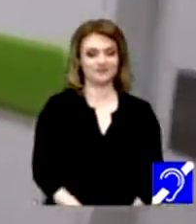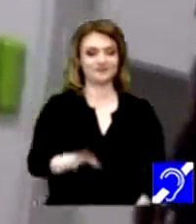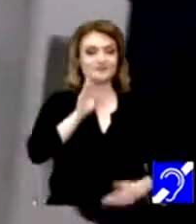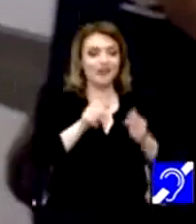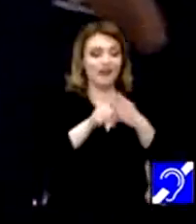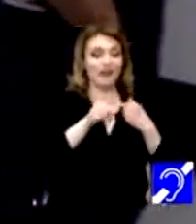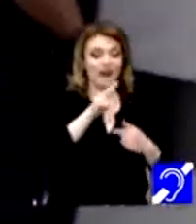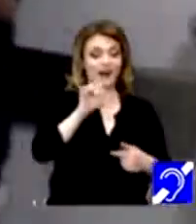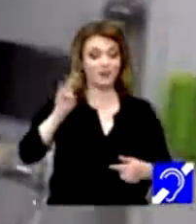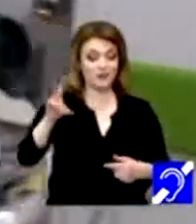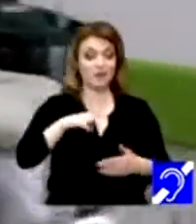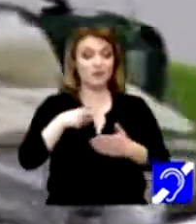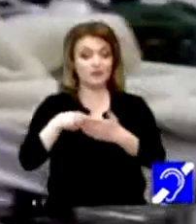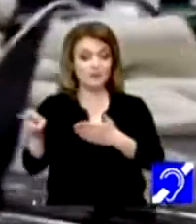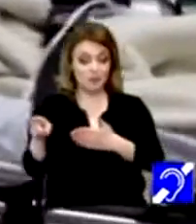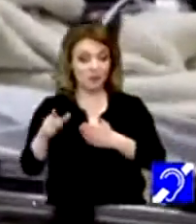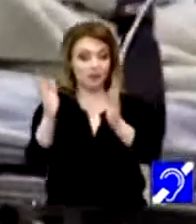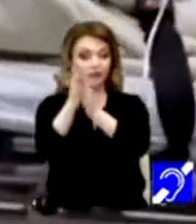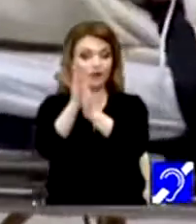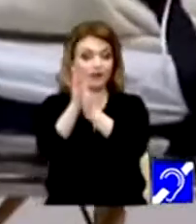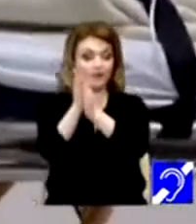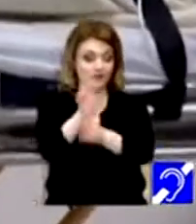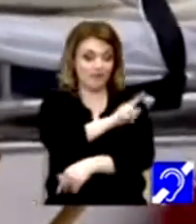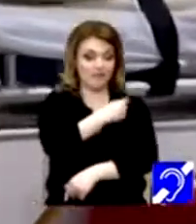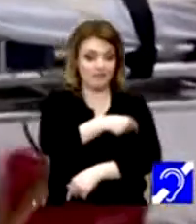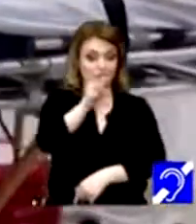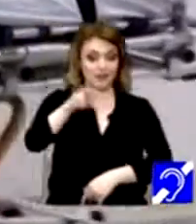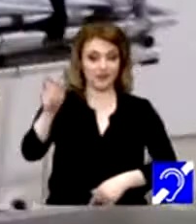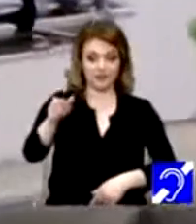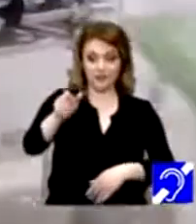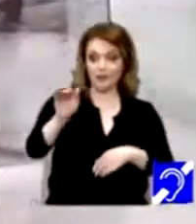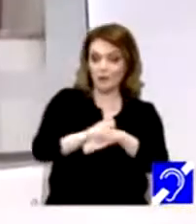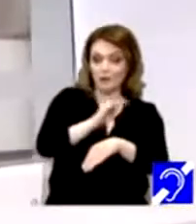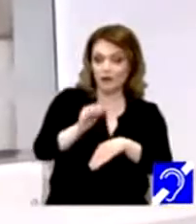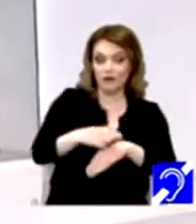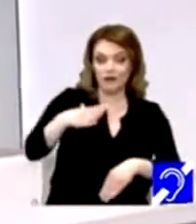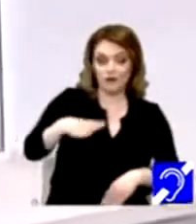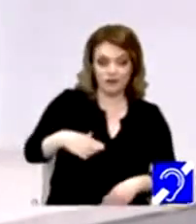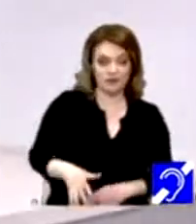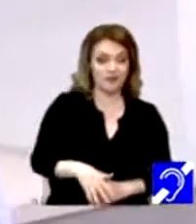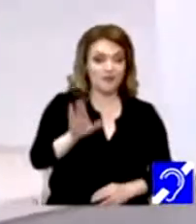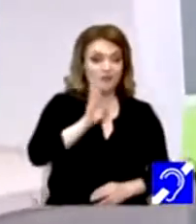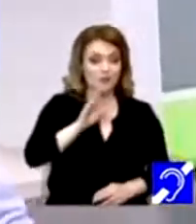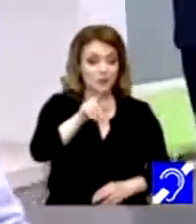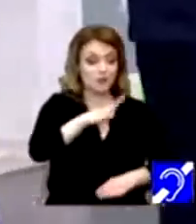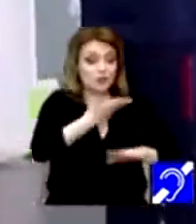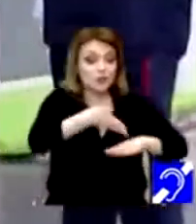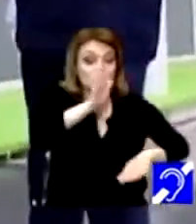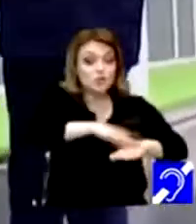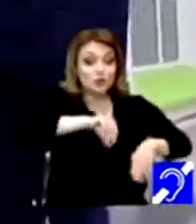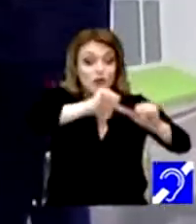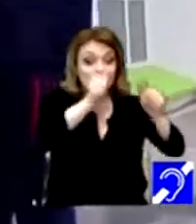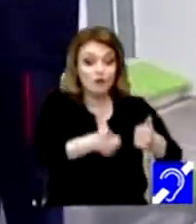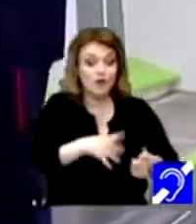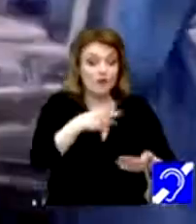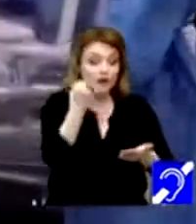Carmen Hernandez a fost externată în aplauzele personalului medical, impresionat de rezistența femeii. Bătrâna a avut o formă gravă de COVID și a fost